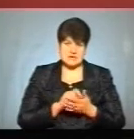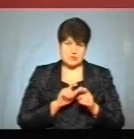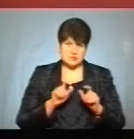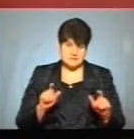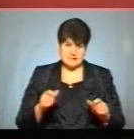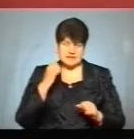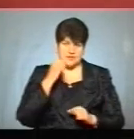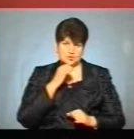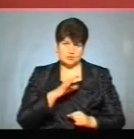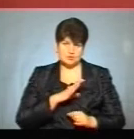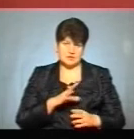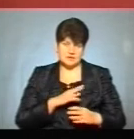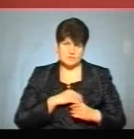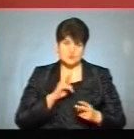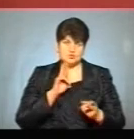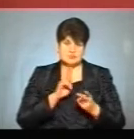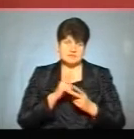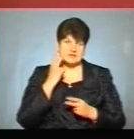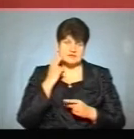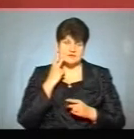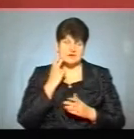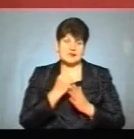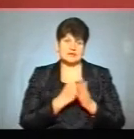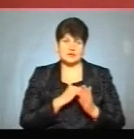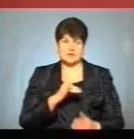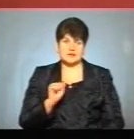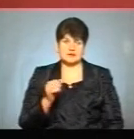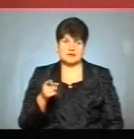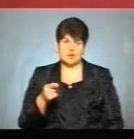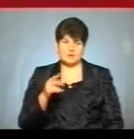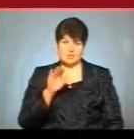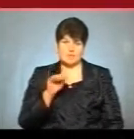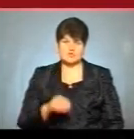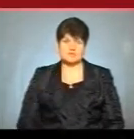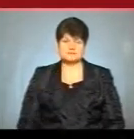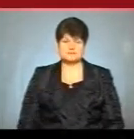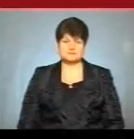Я вам дякую, що були з нами. Зустрінемося, як завжди, на телеканалі UA Тернопіль. До побачення.